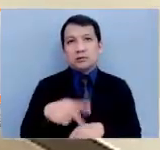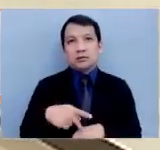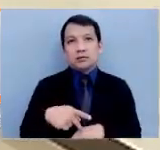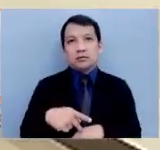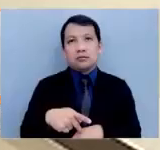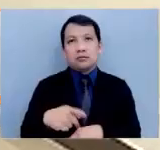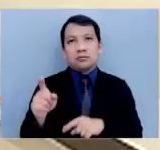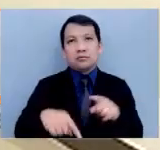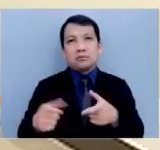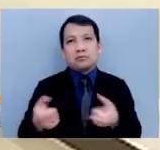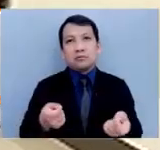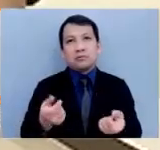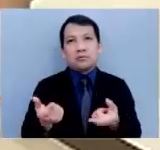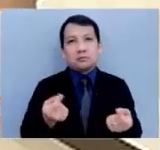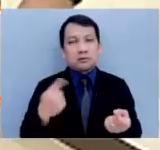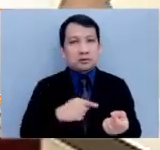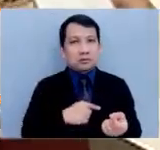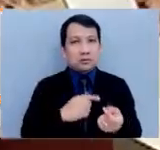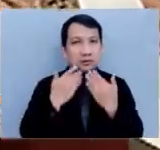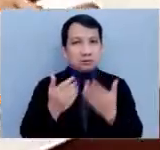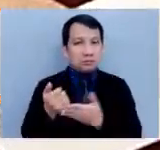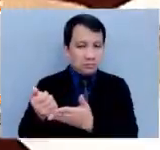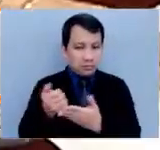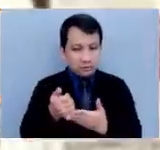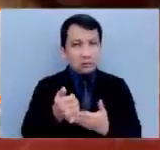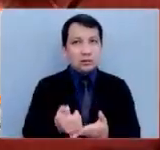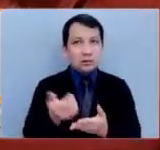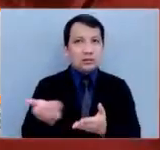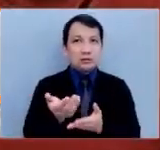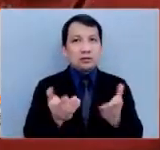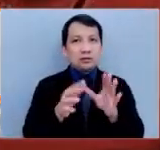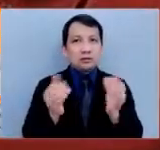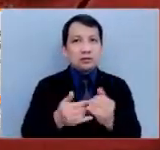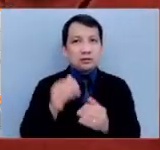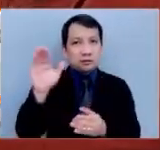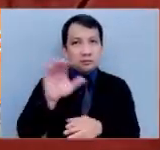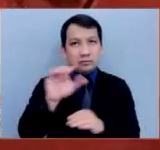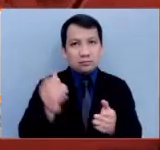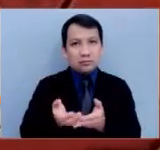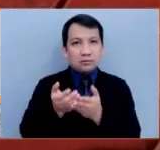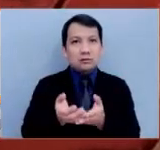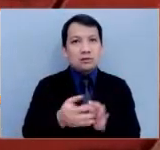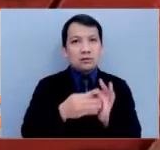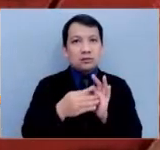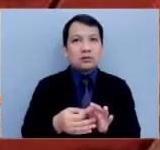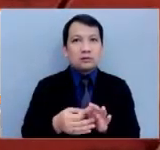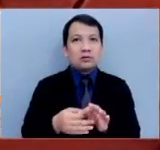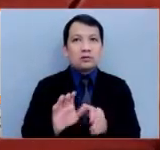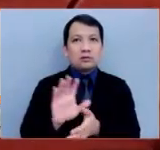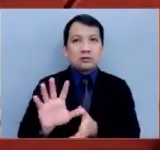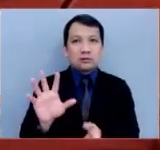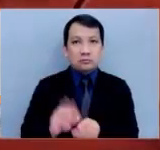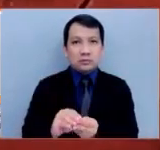kabay sa ganito mga sitwasyon. Kaya nagpapasaklolo na rin sila sa mga shipping line. Nananawagan po kami sa shipping line na bigyan sila ng accommodation. And at the